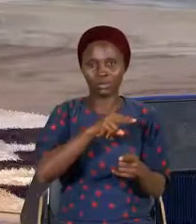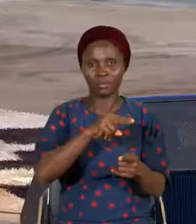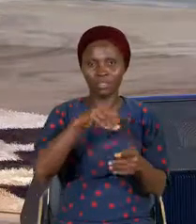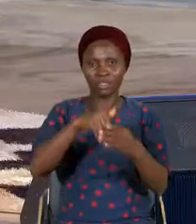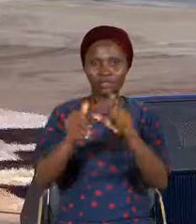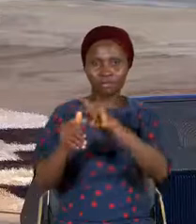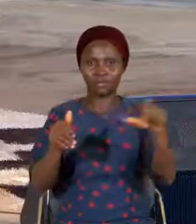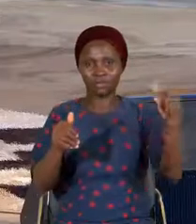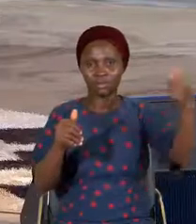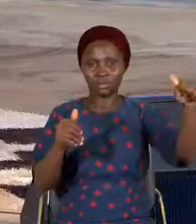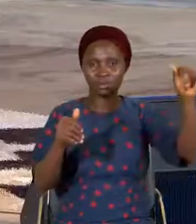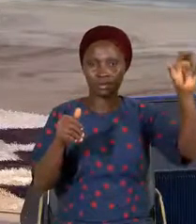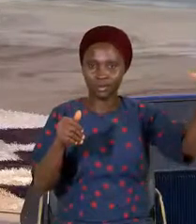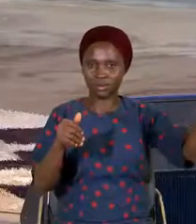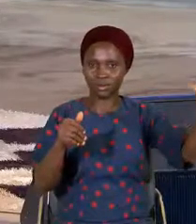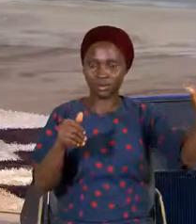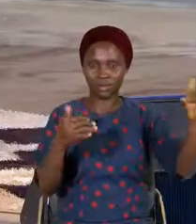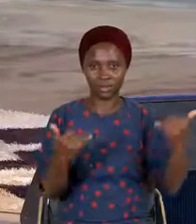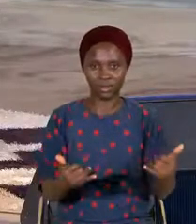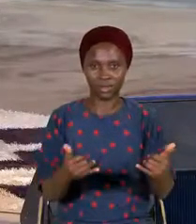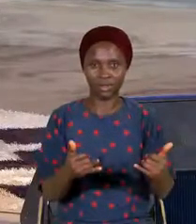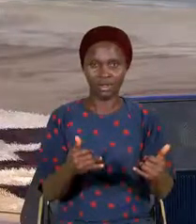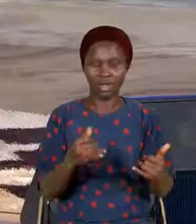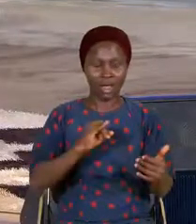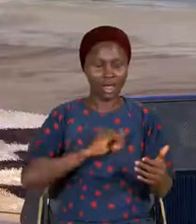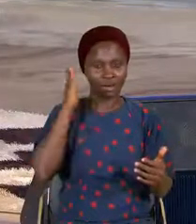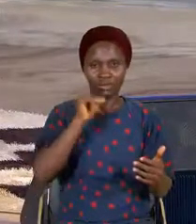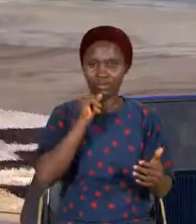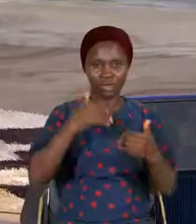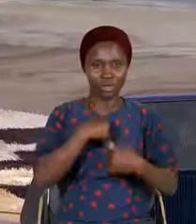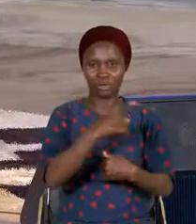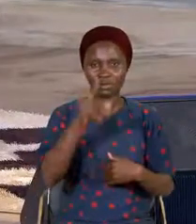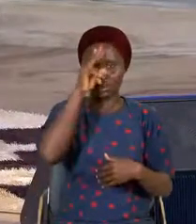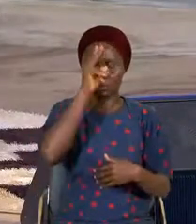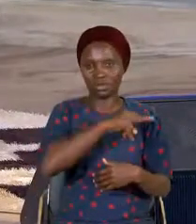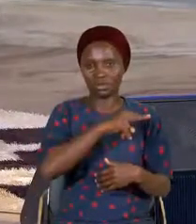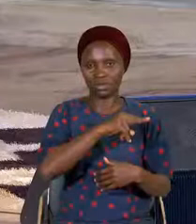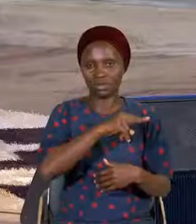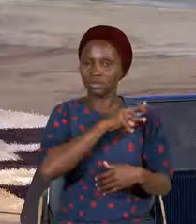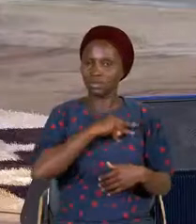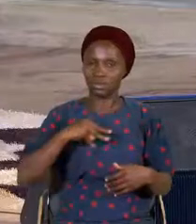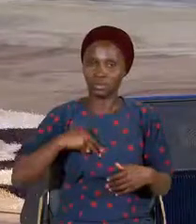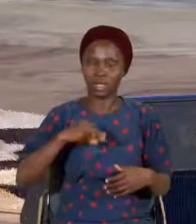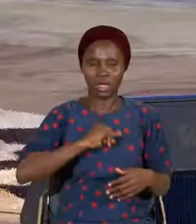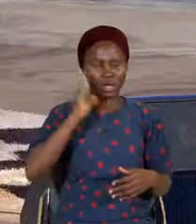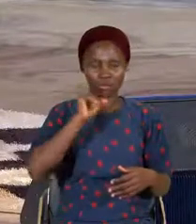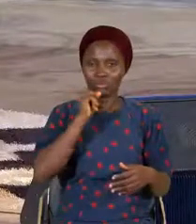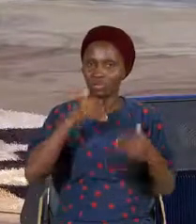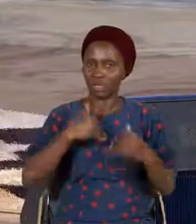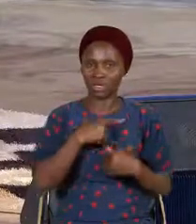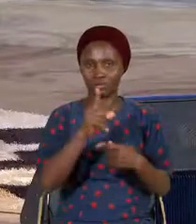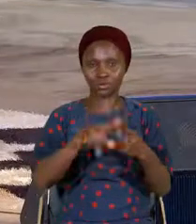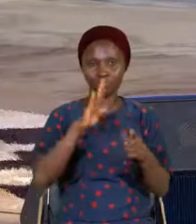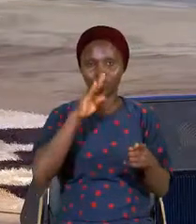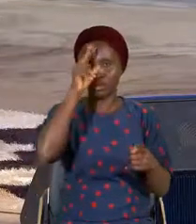le verset 13. Je ne veux pas vous laisser ignorer, frère. Je ne veux pas vous laisser